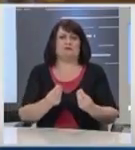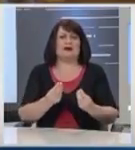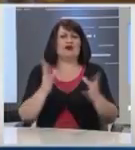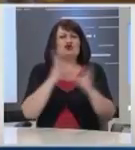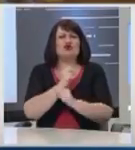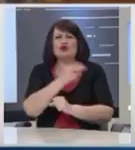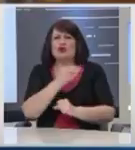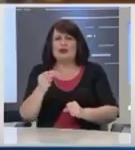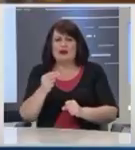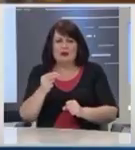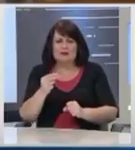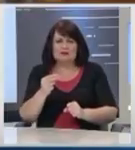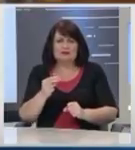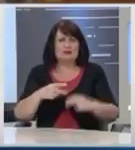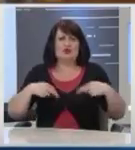Και τι έπραξε?